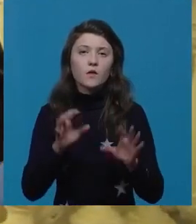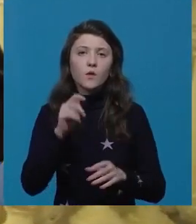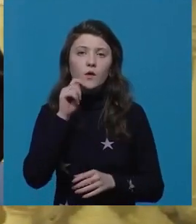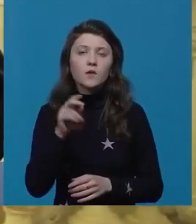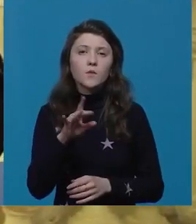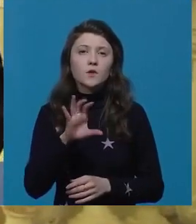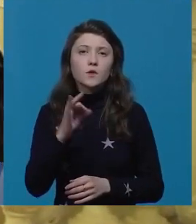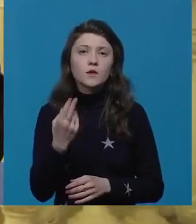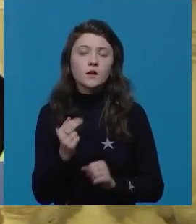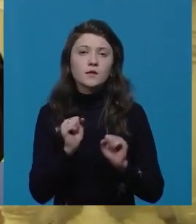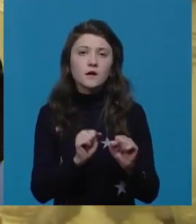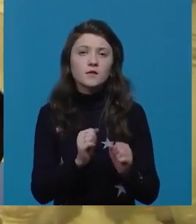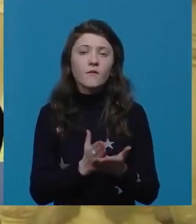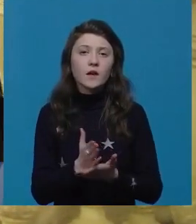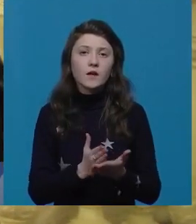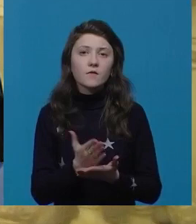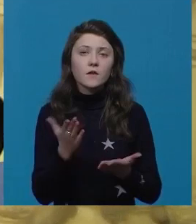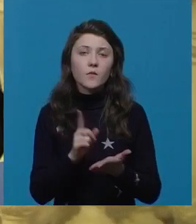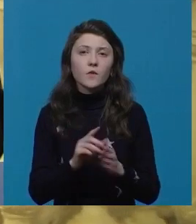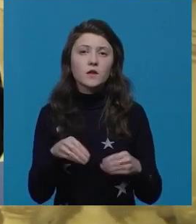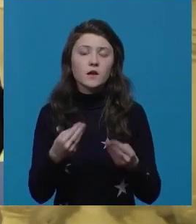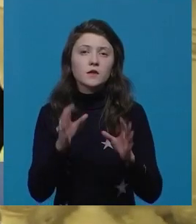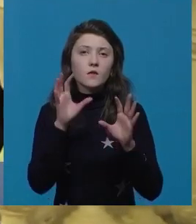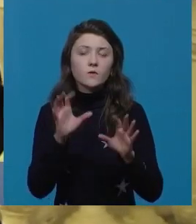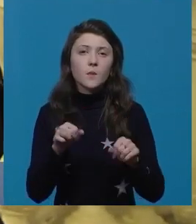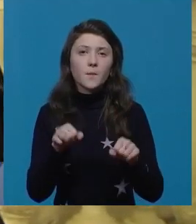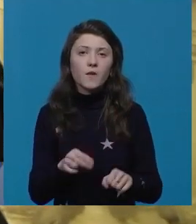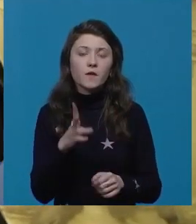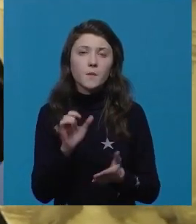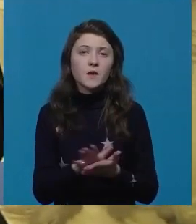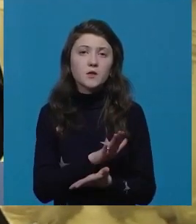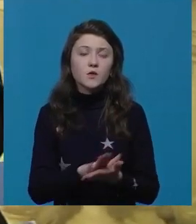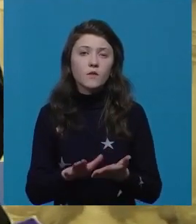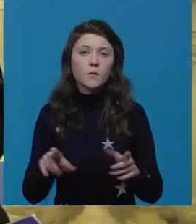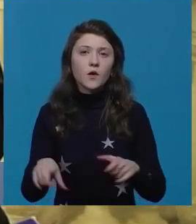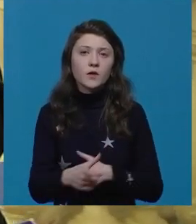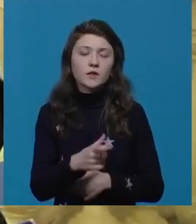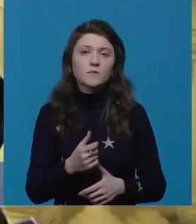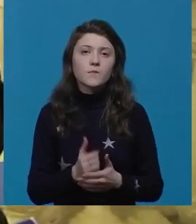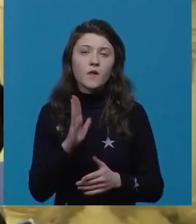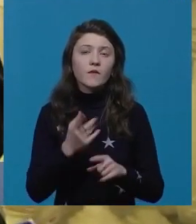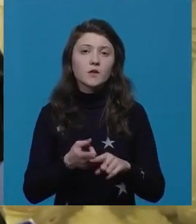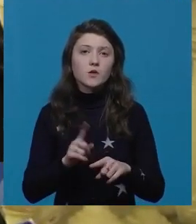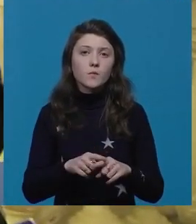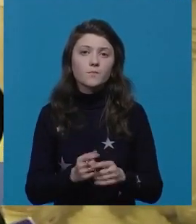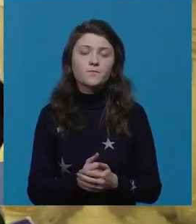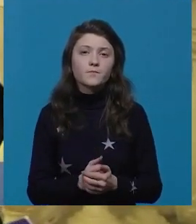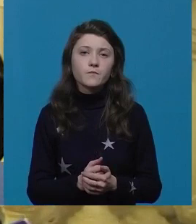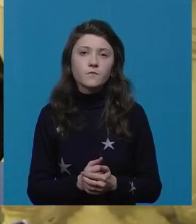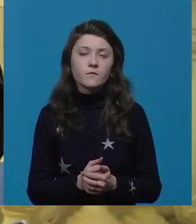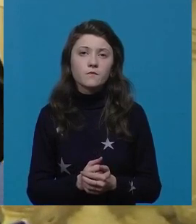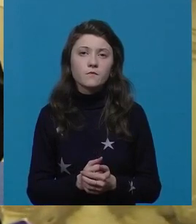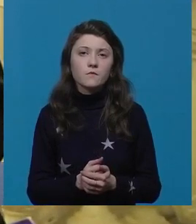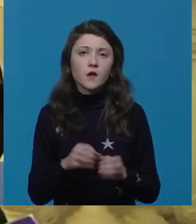захист ветеранів, і яким відповідно надано даним законодавством право на безкоштовний проїзд. В діючому рішенні вони